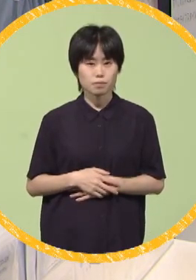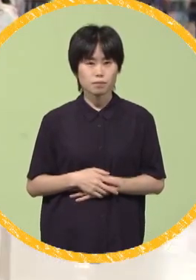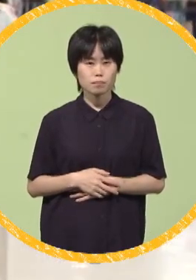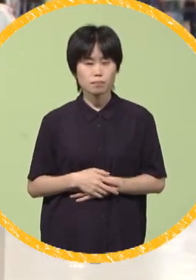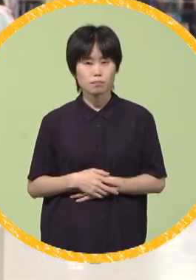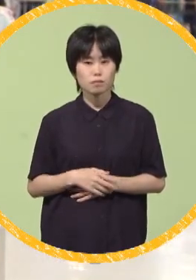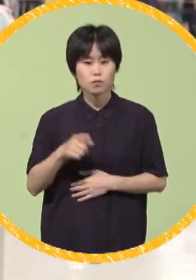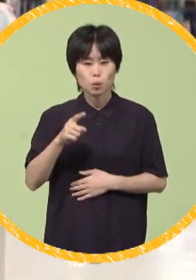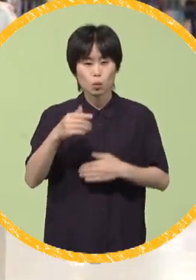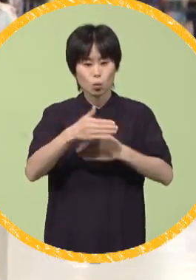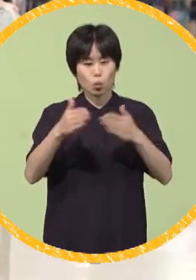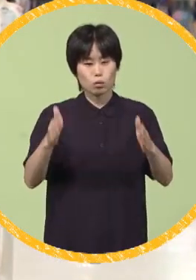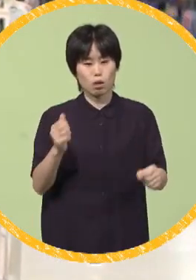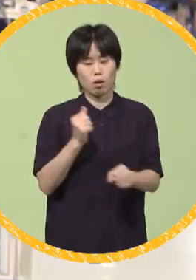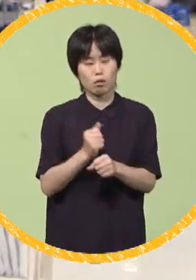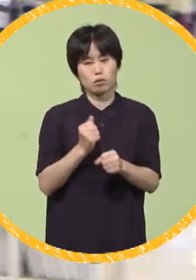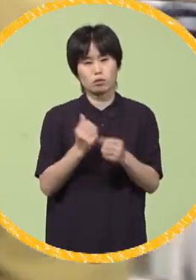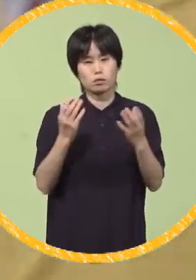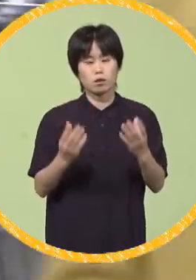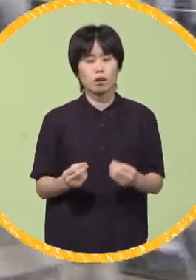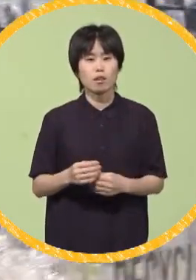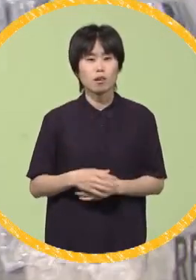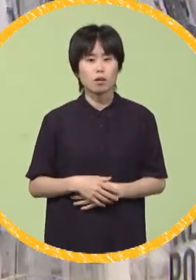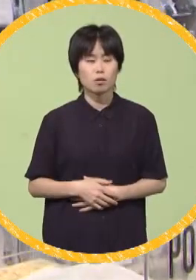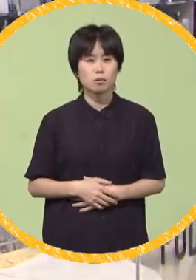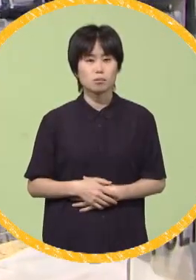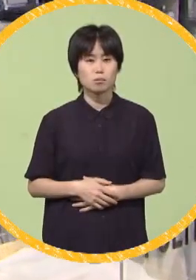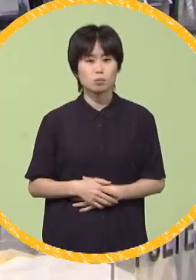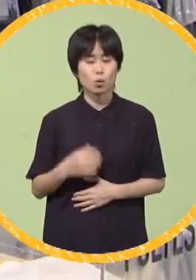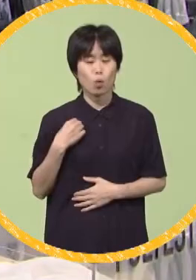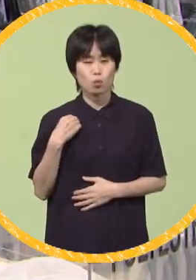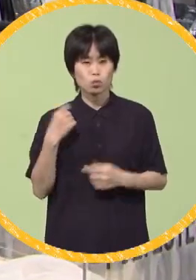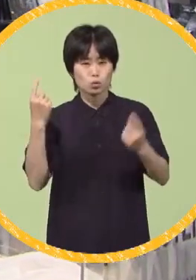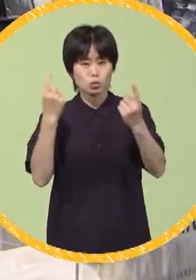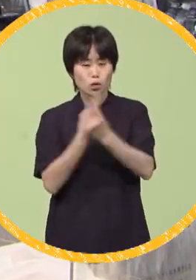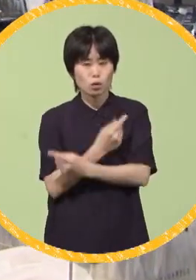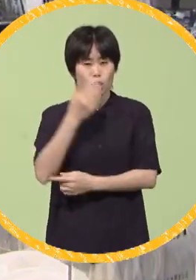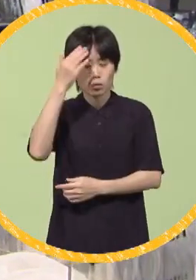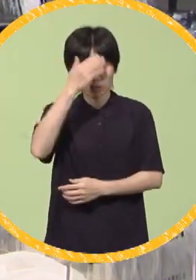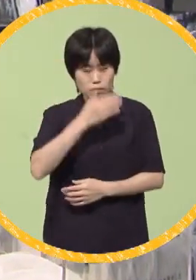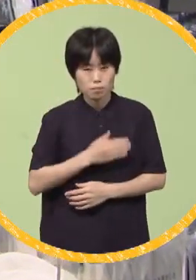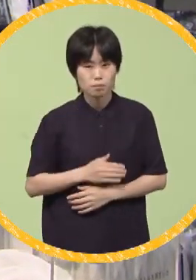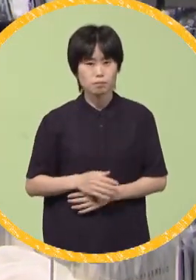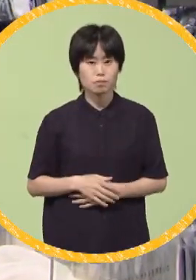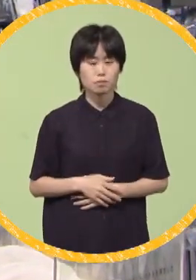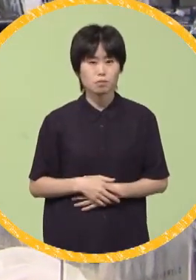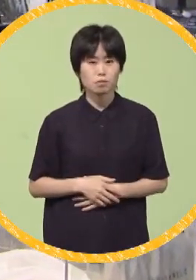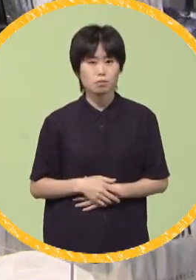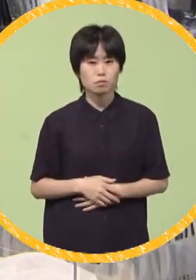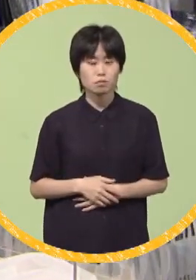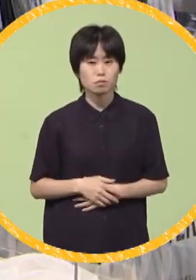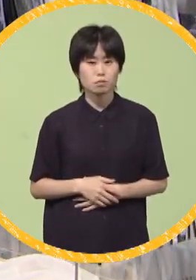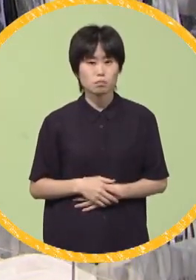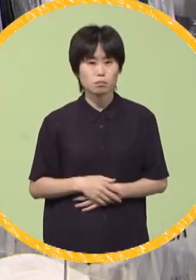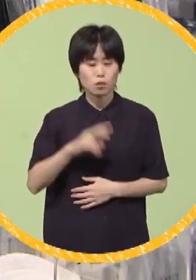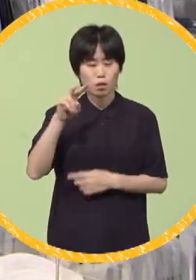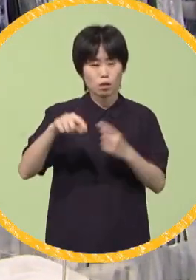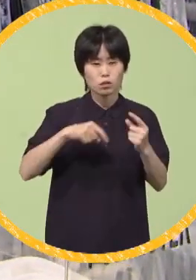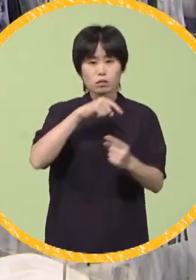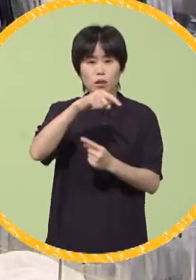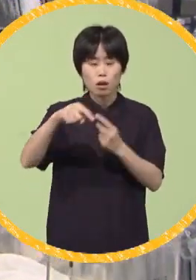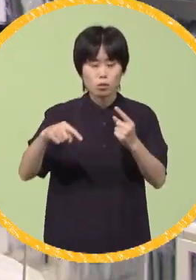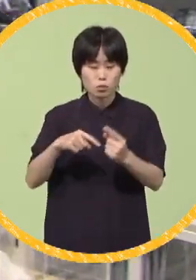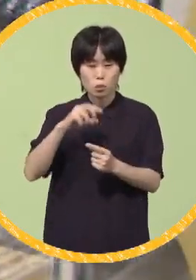、こういったコーナーを作らせていただきました。 いや、すごいですね。まさかこう洋服になるとまでは思ってなかったんですけど、はい、こういう、こうリサイクルペットボト